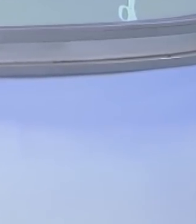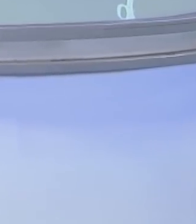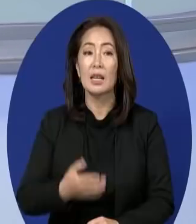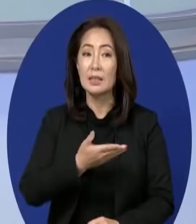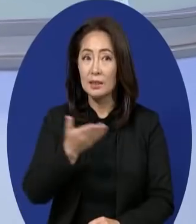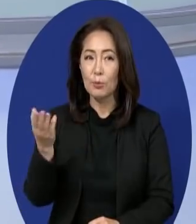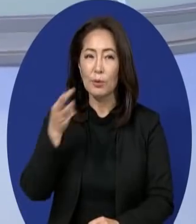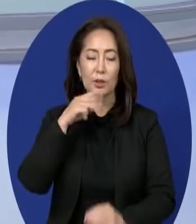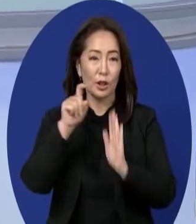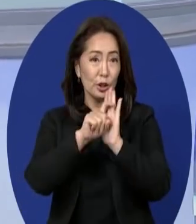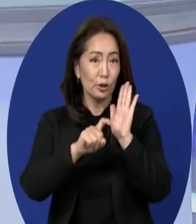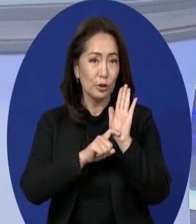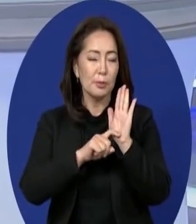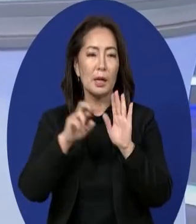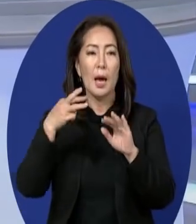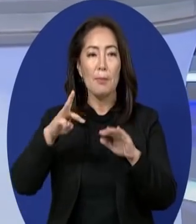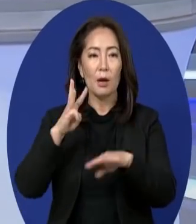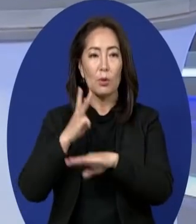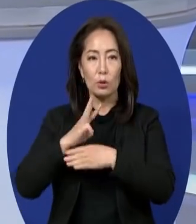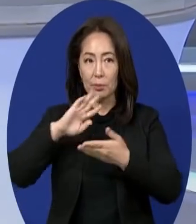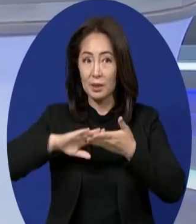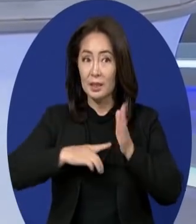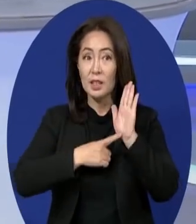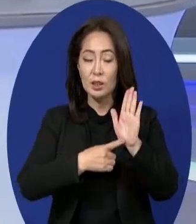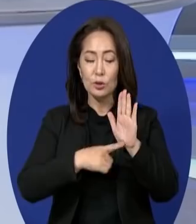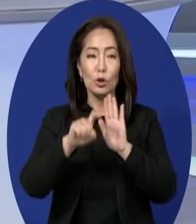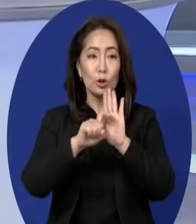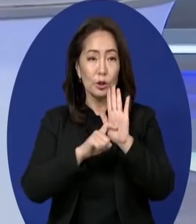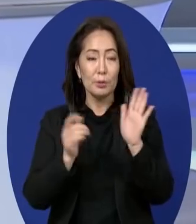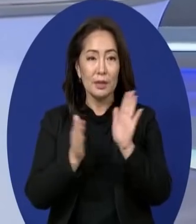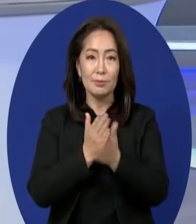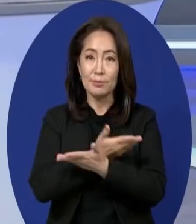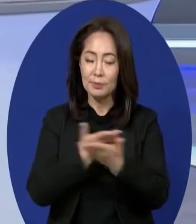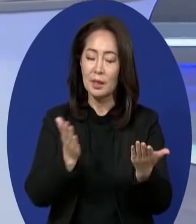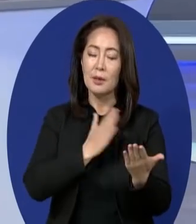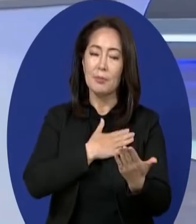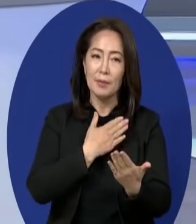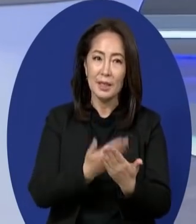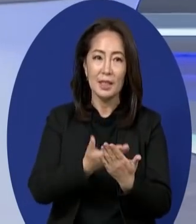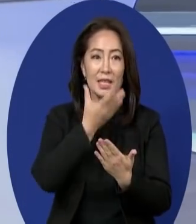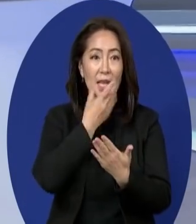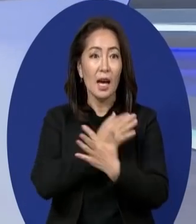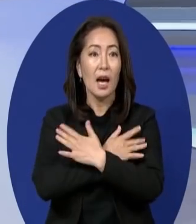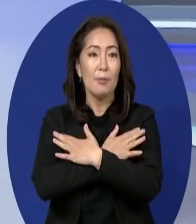Бид та бүхэнд цагийн хүрд мэдээллийн хөтөлбөрийн мэгмар гарагийн дугаарыг үзүүллээ. Хөтөлбөртэй хамтдаа байсан баярлалаа. Сайхан амарсан.